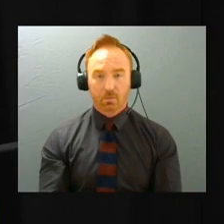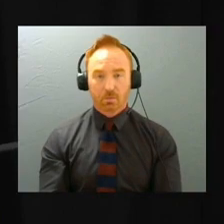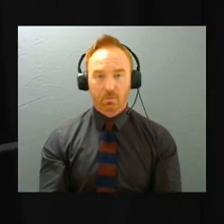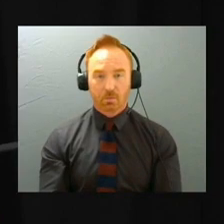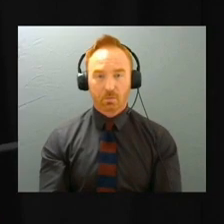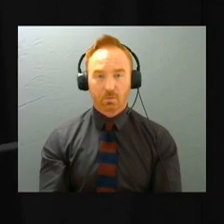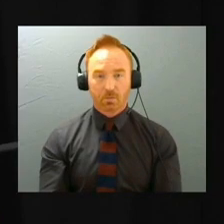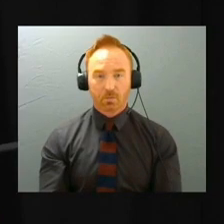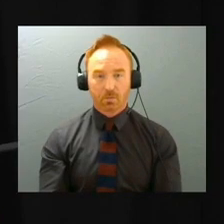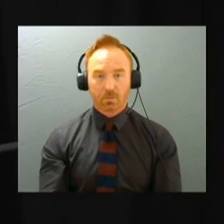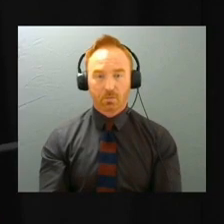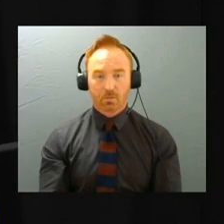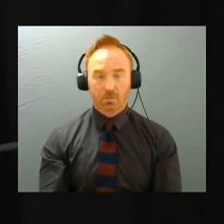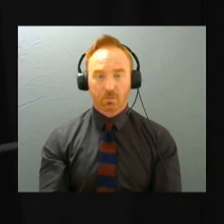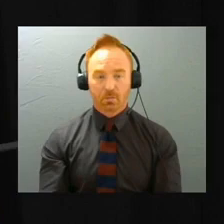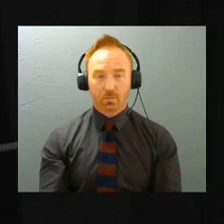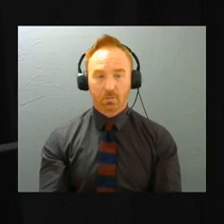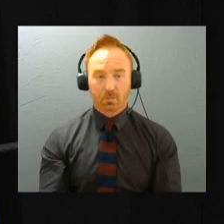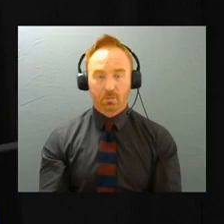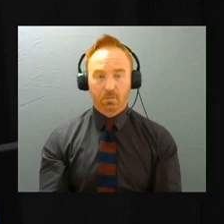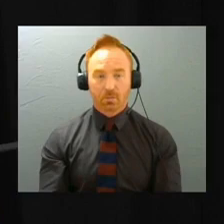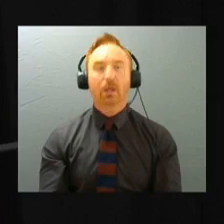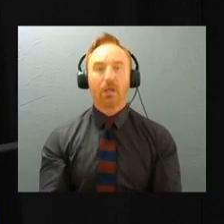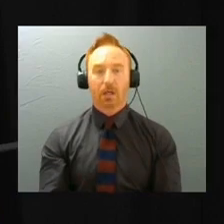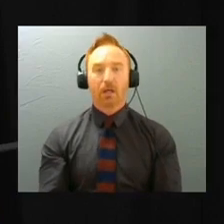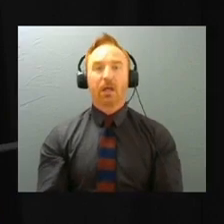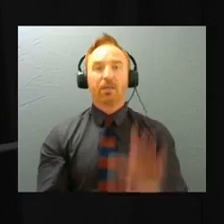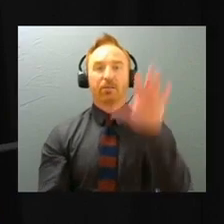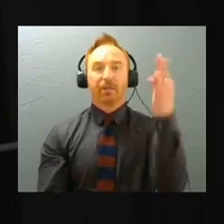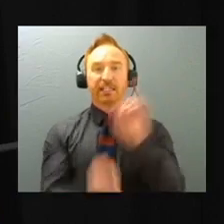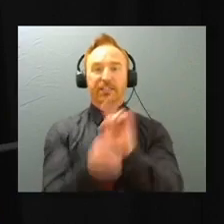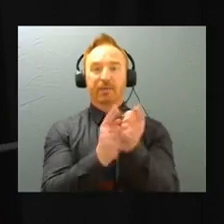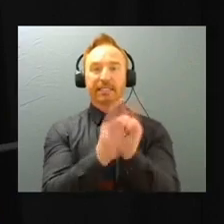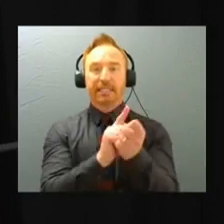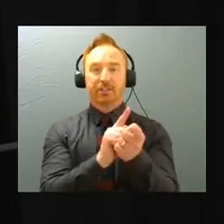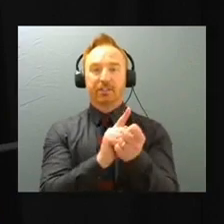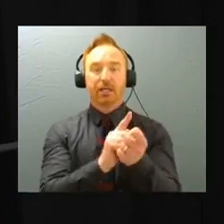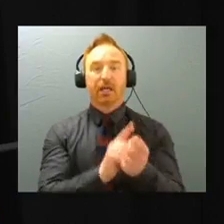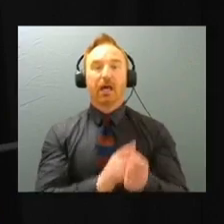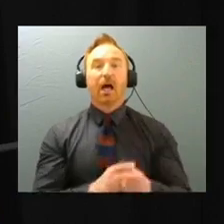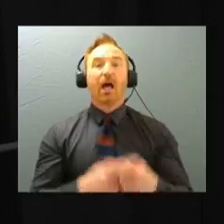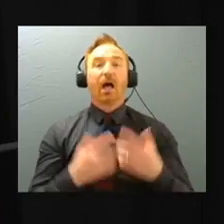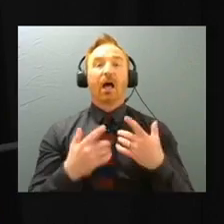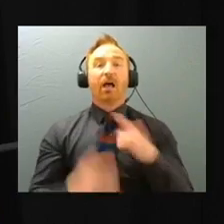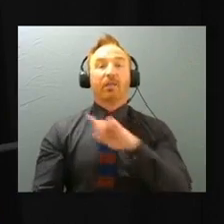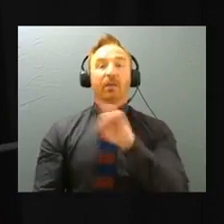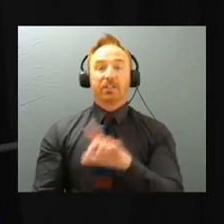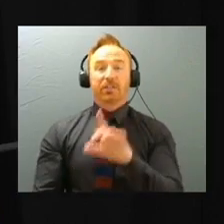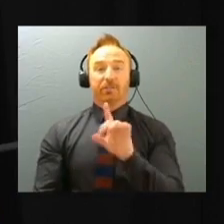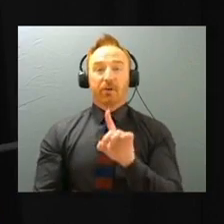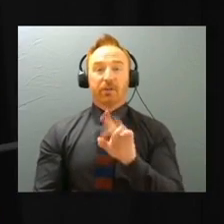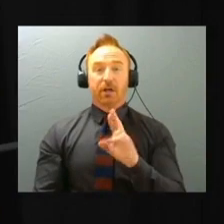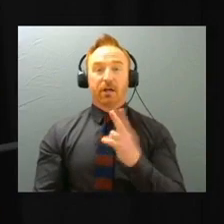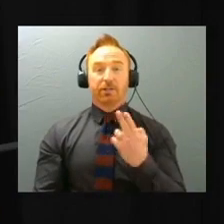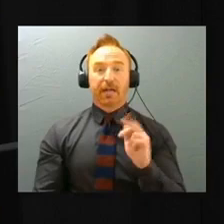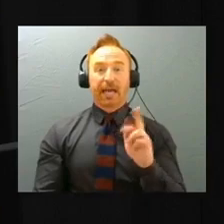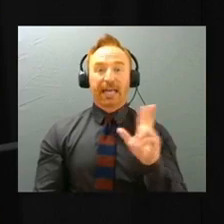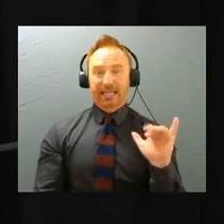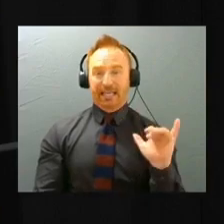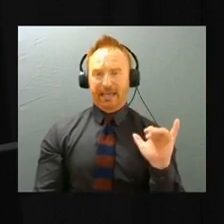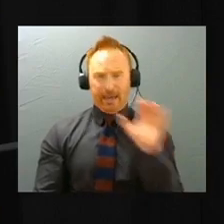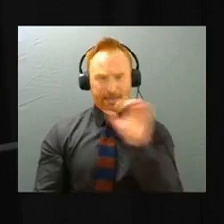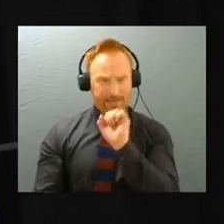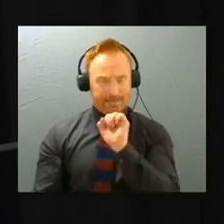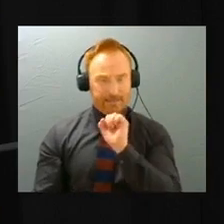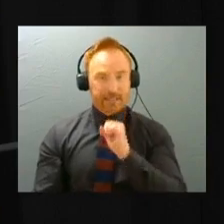essentiellement. So the question is for Dr. Hanley, I guess. Can you please explain in